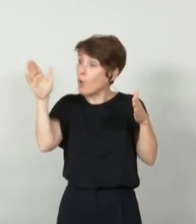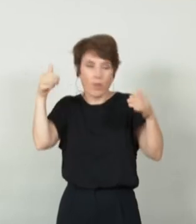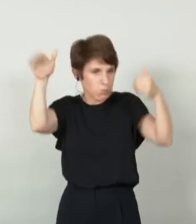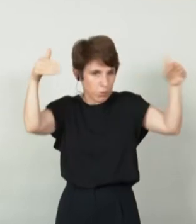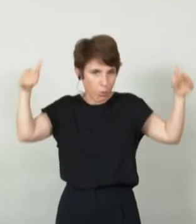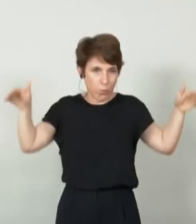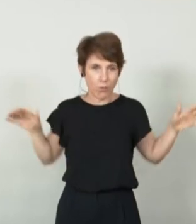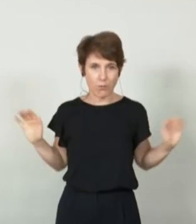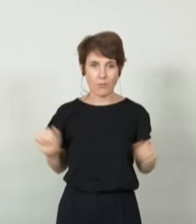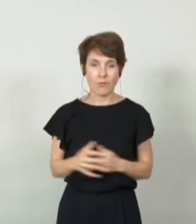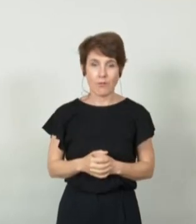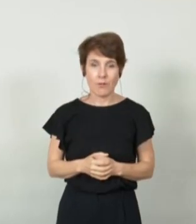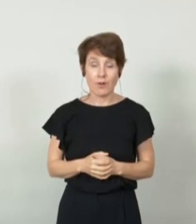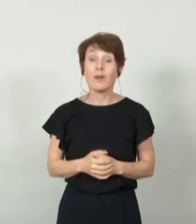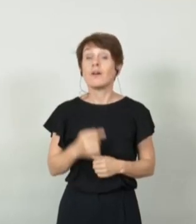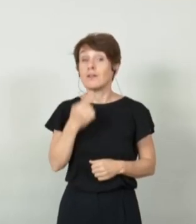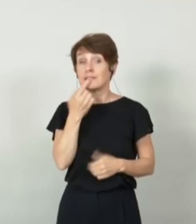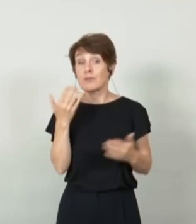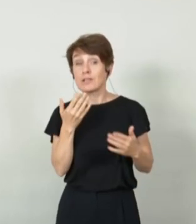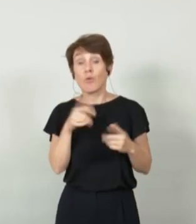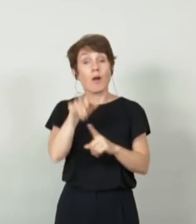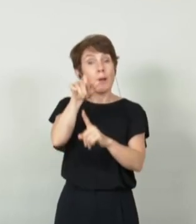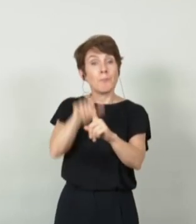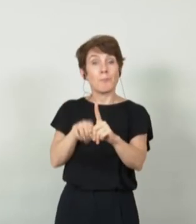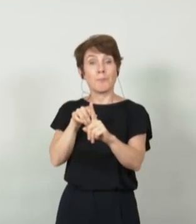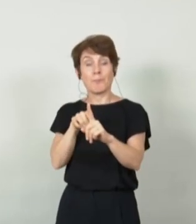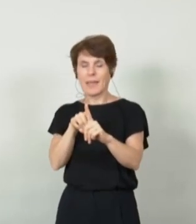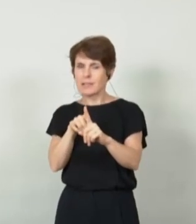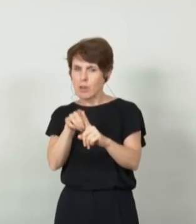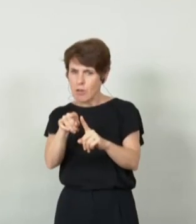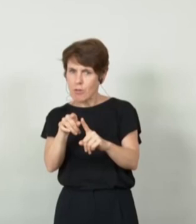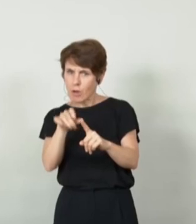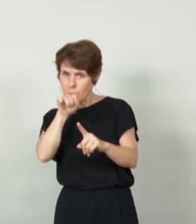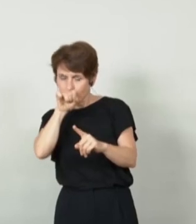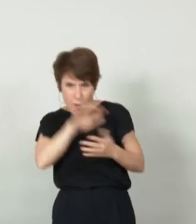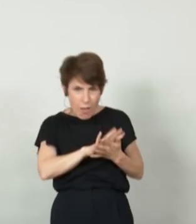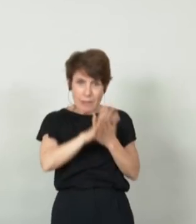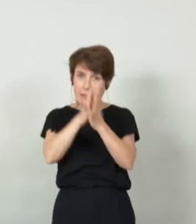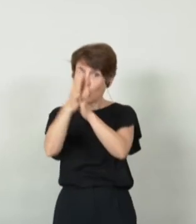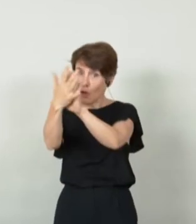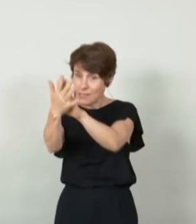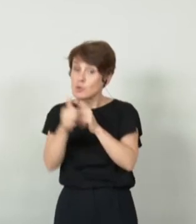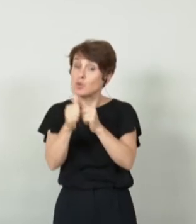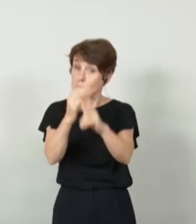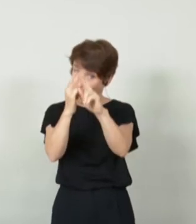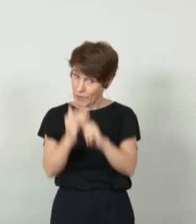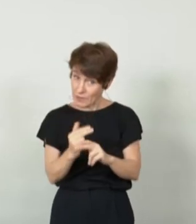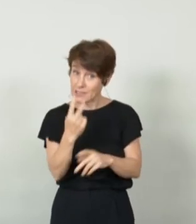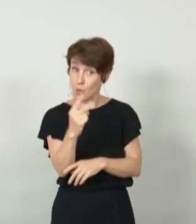qui peut être désormais comme n'étant pas assez inscrit dans la transition tel que vous la définissez